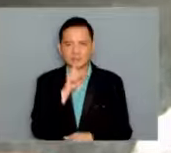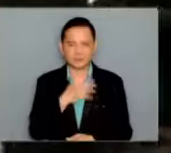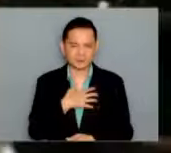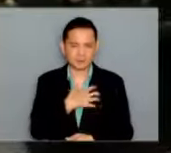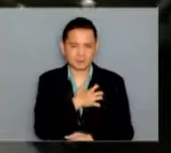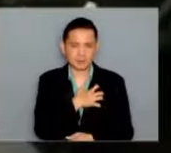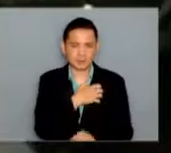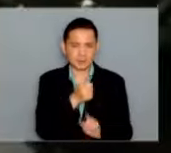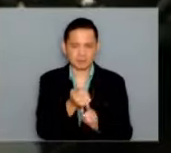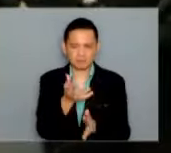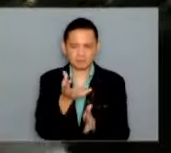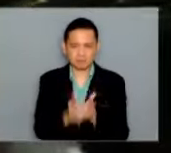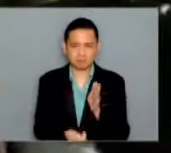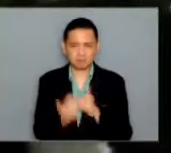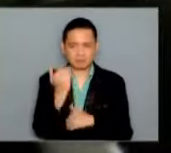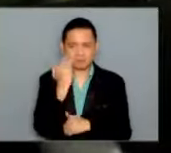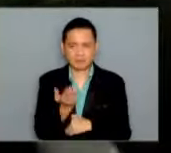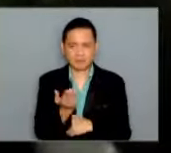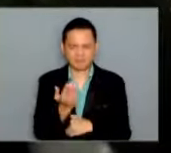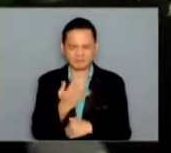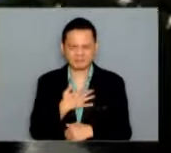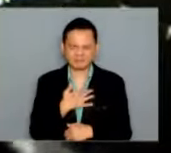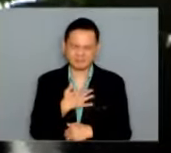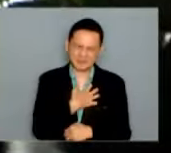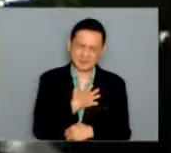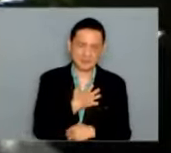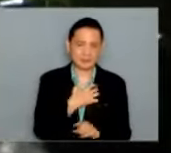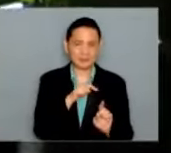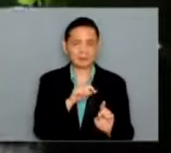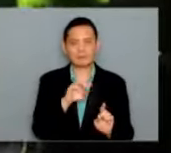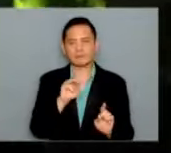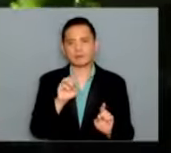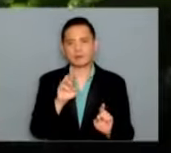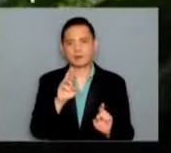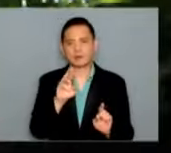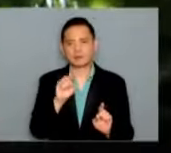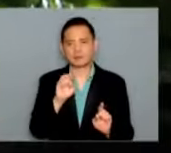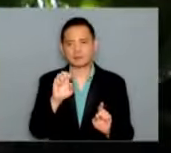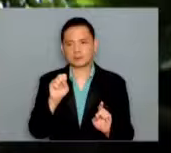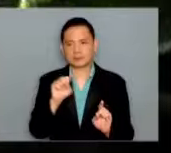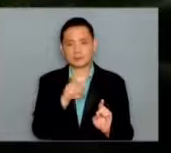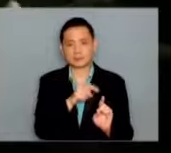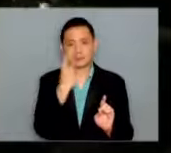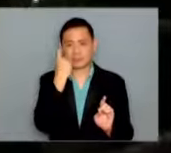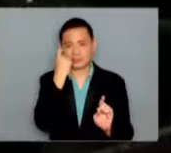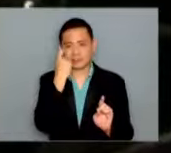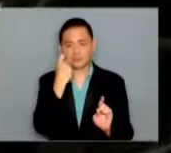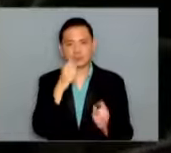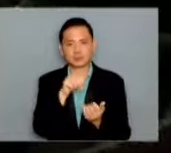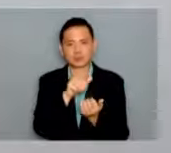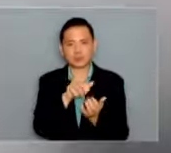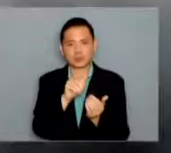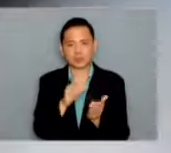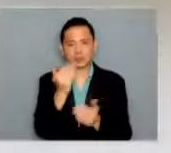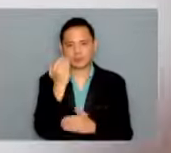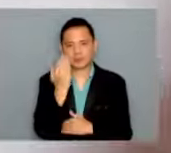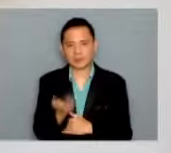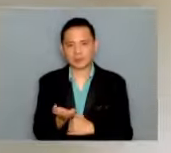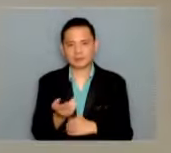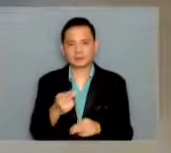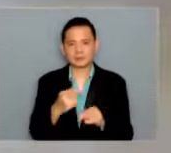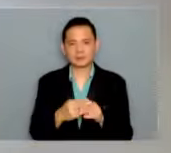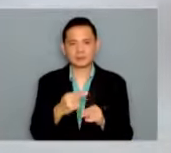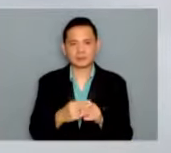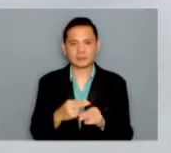sila. Ganito ang dinaranas kayo ni Marites matapos mamatay ang aso niyang si Phoebe.